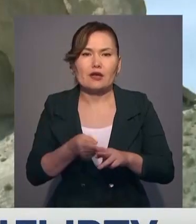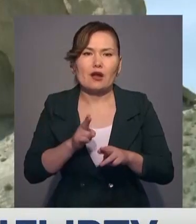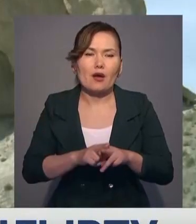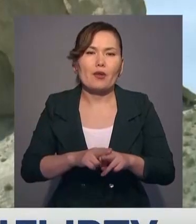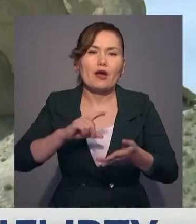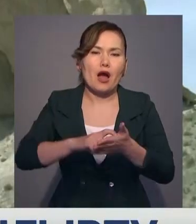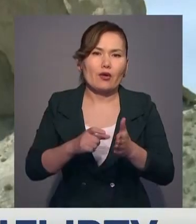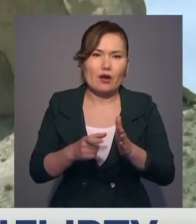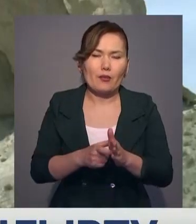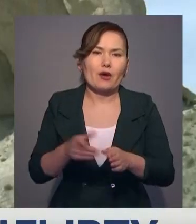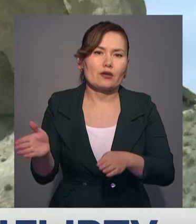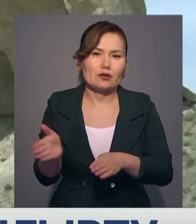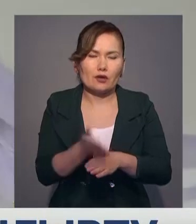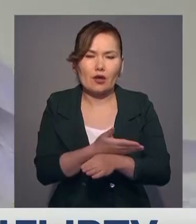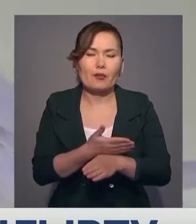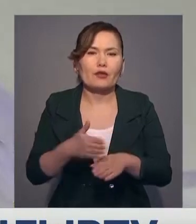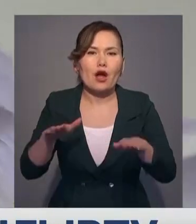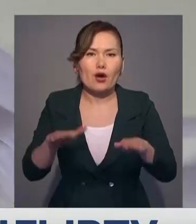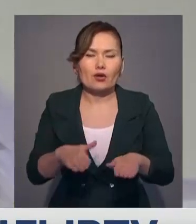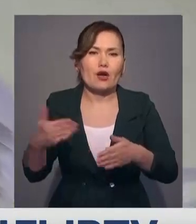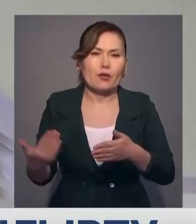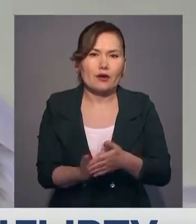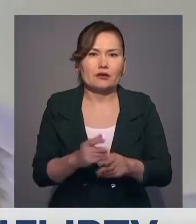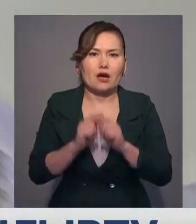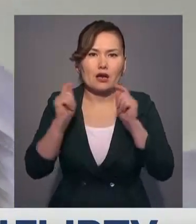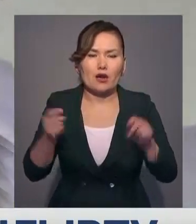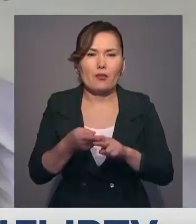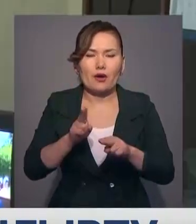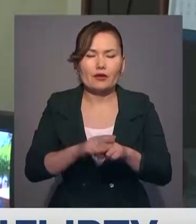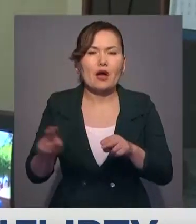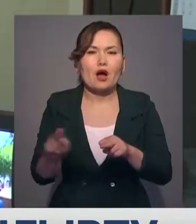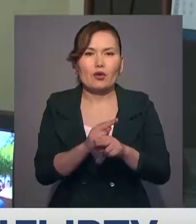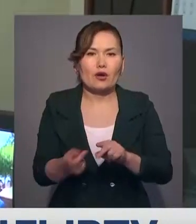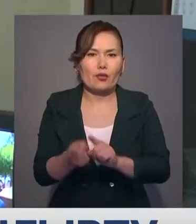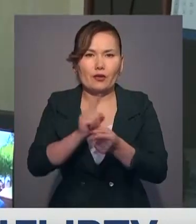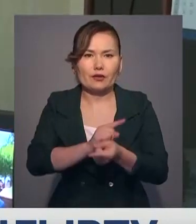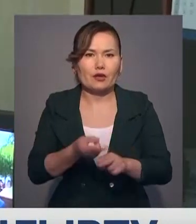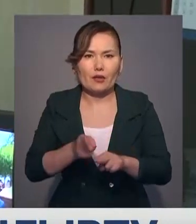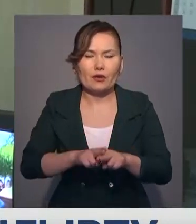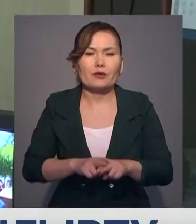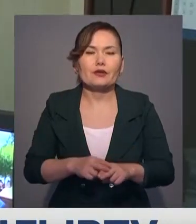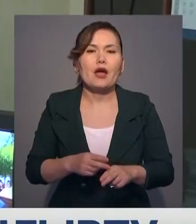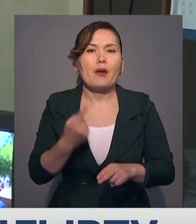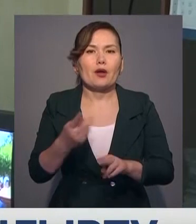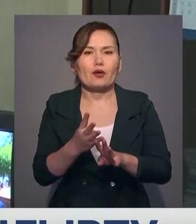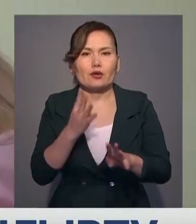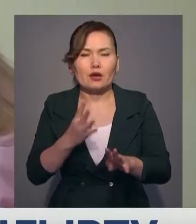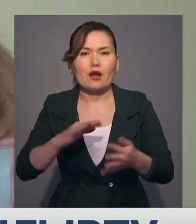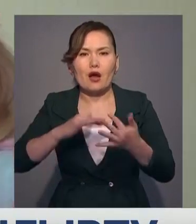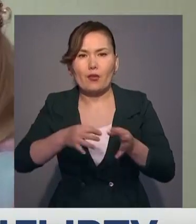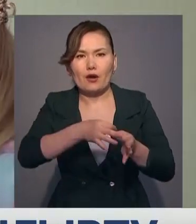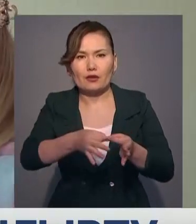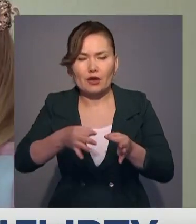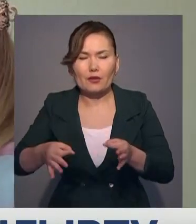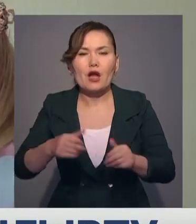41 гигиеналық тазалық сақтау орны бар. Олар кезең-кезеңмен жаңасына ауыстырылады. Жауапты мамандары бірінші кезекте елді